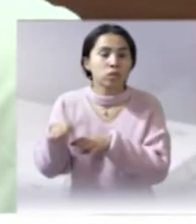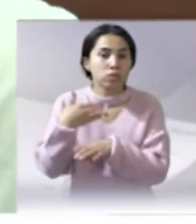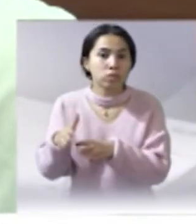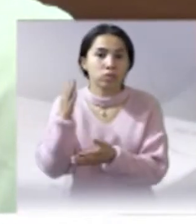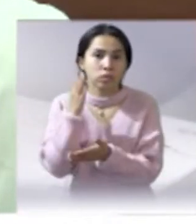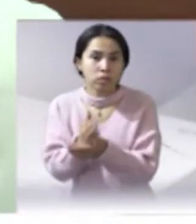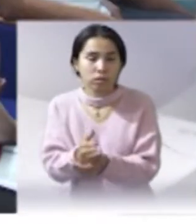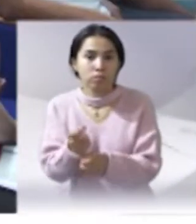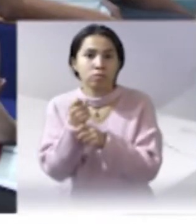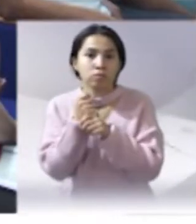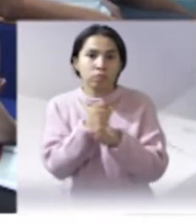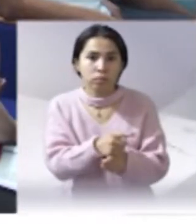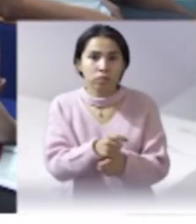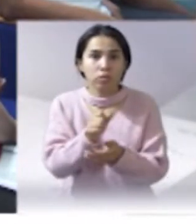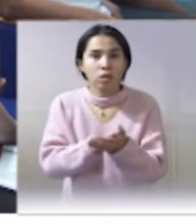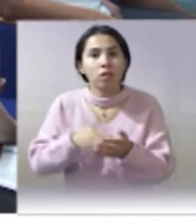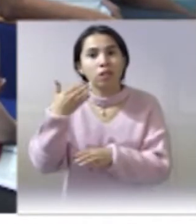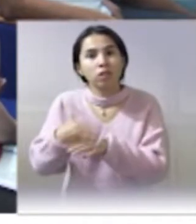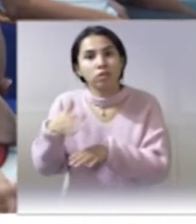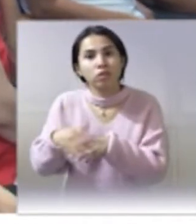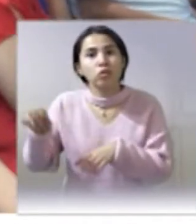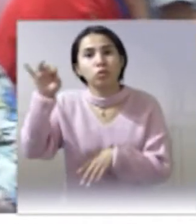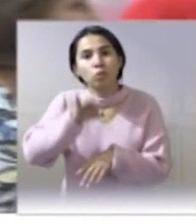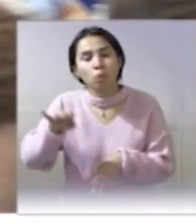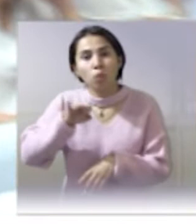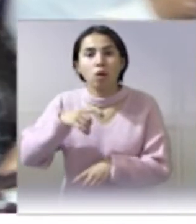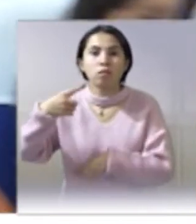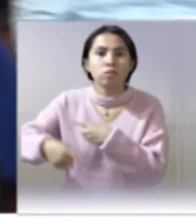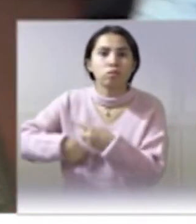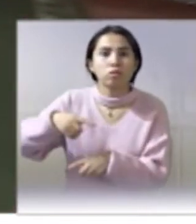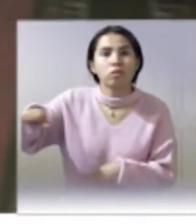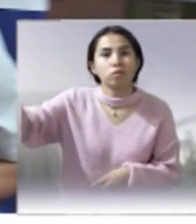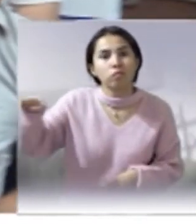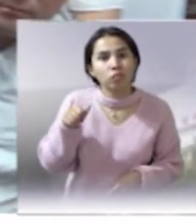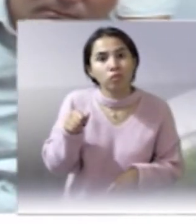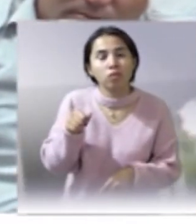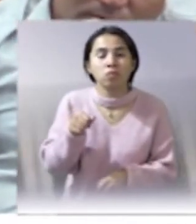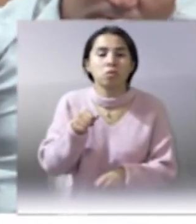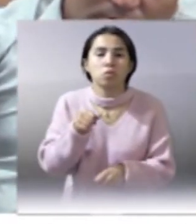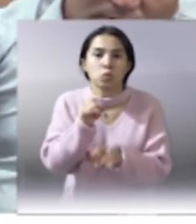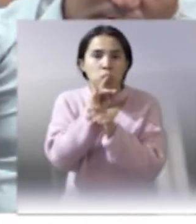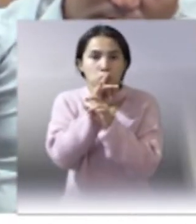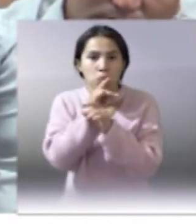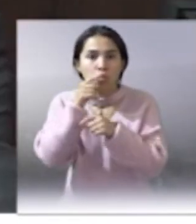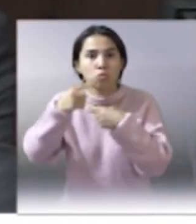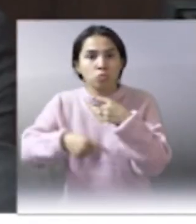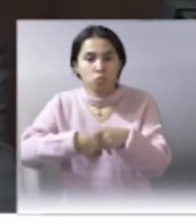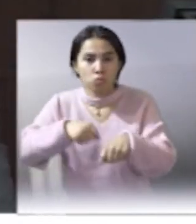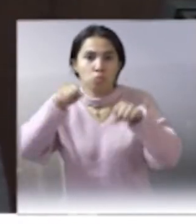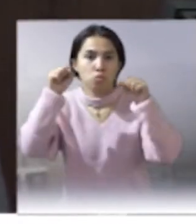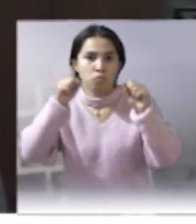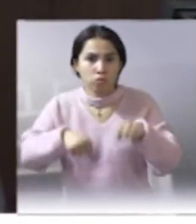валовой продукции сельского хозяйства увеличится в 2,5 раза – с 3,5 до 7,9